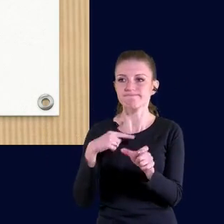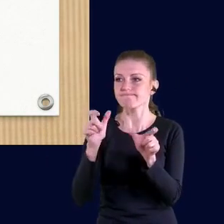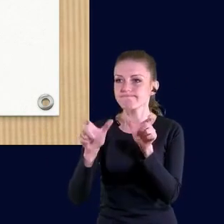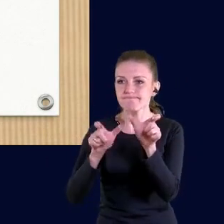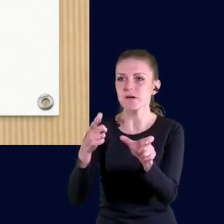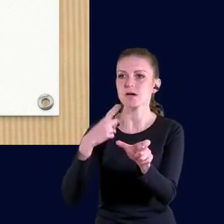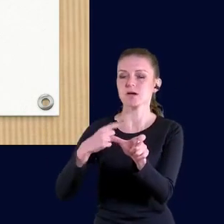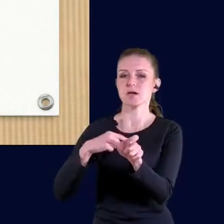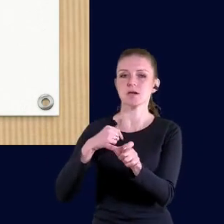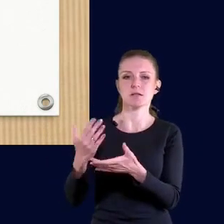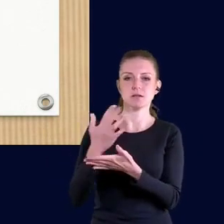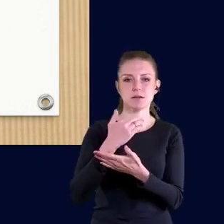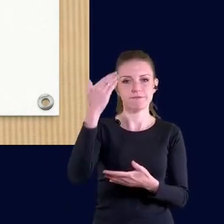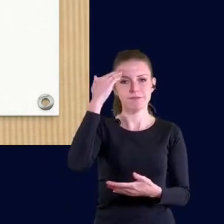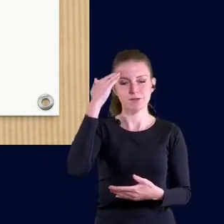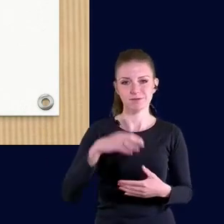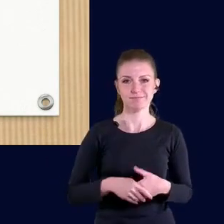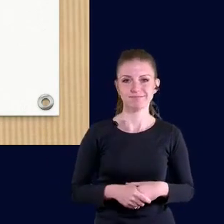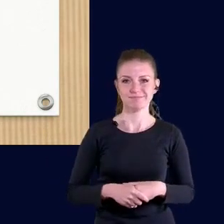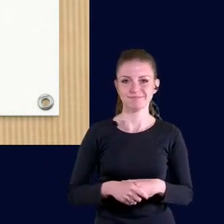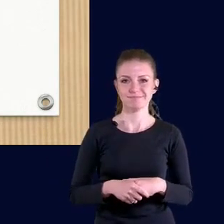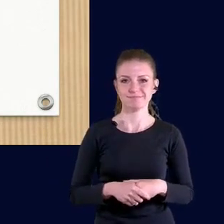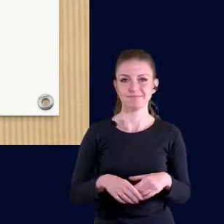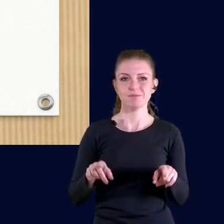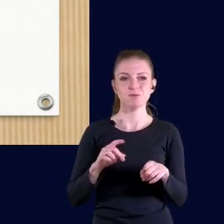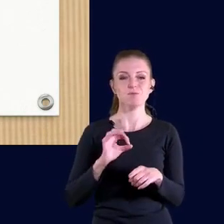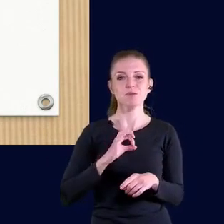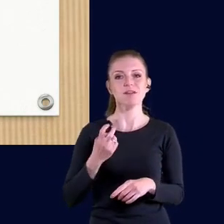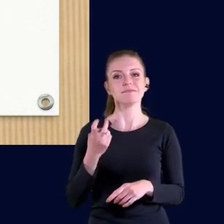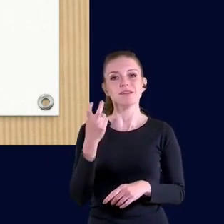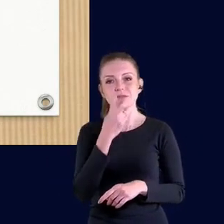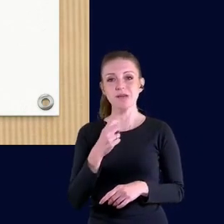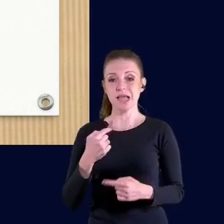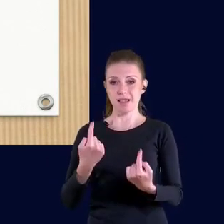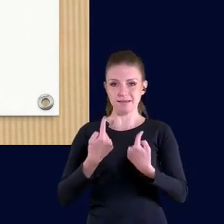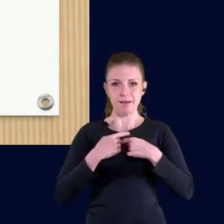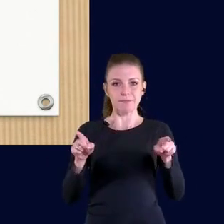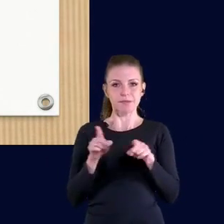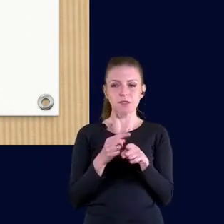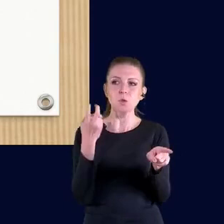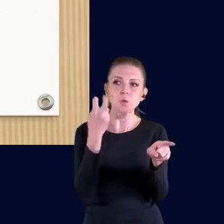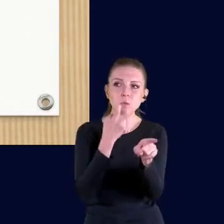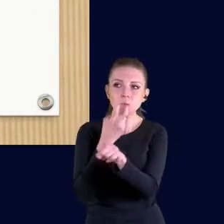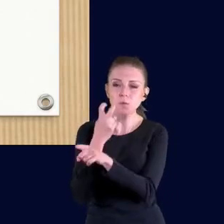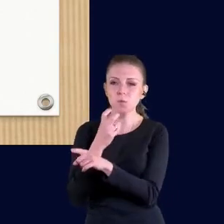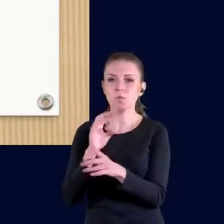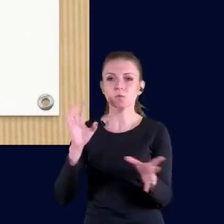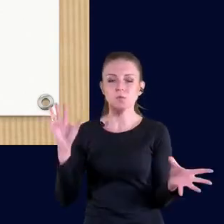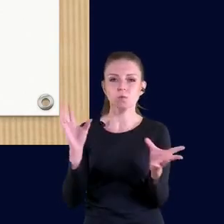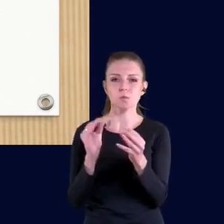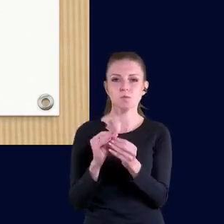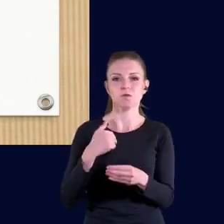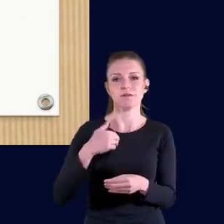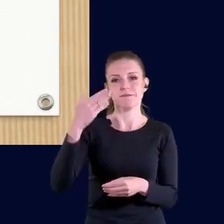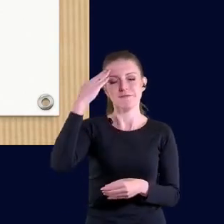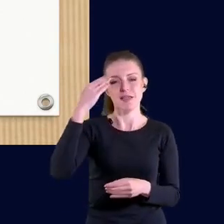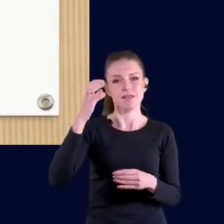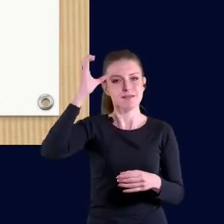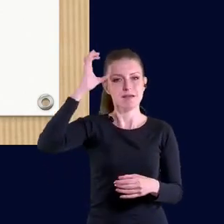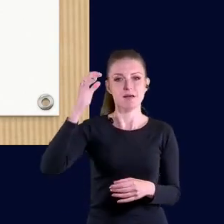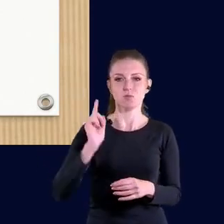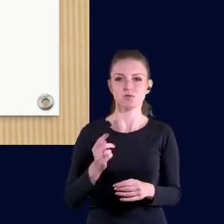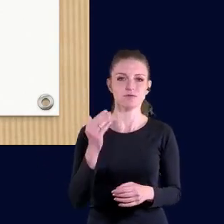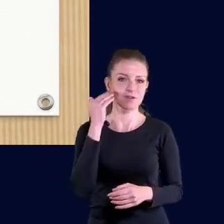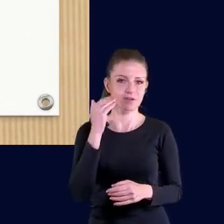udostępniać rozwijamy swoje zainteresowania też sami bierzemy pod uwagę różnego rodzaju dezyderaty